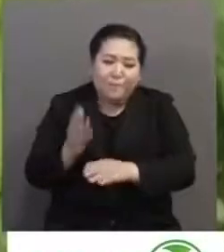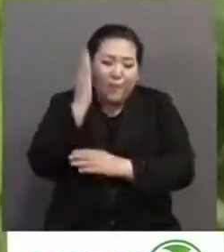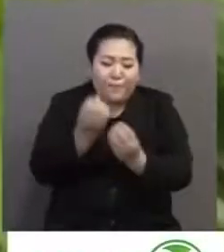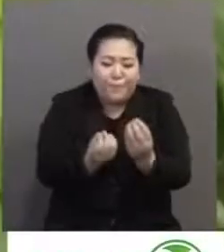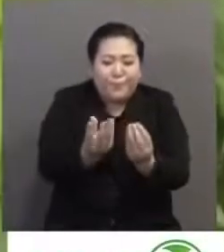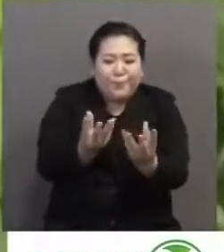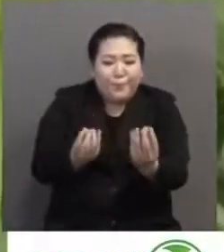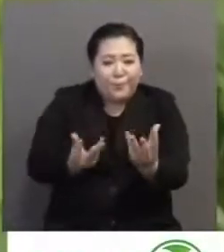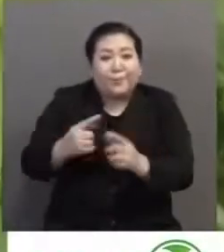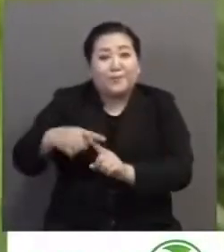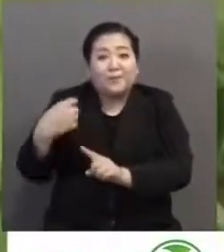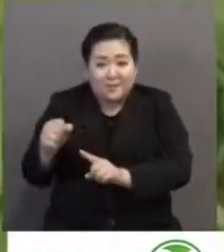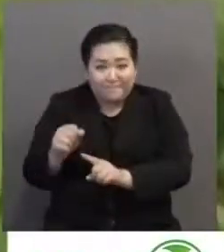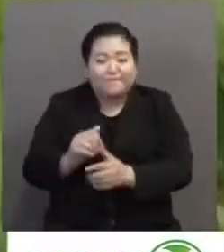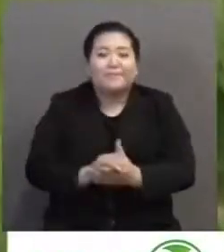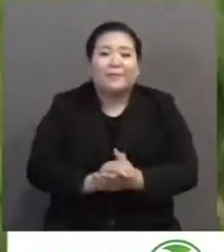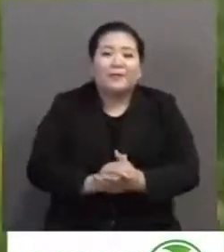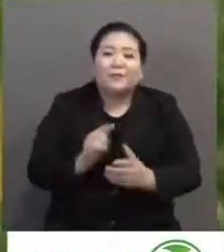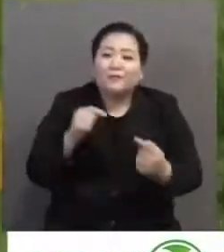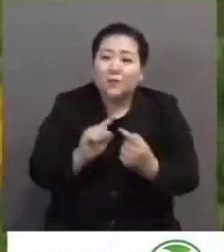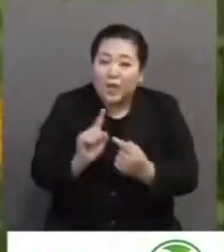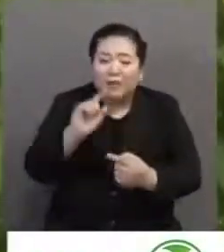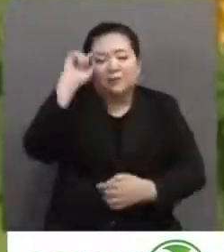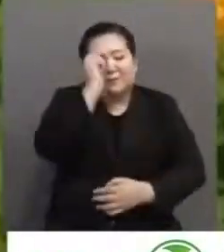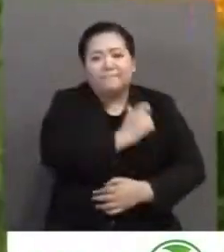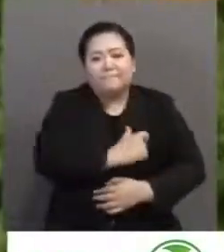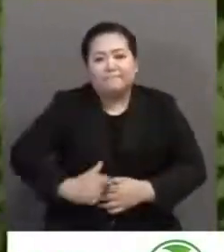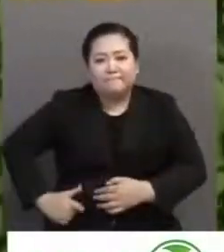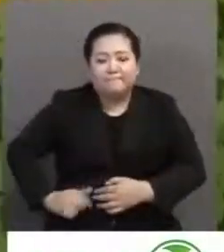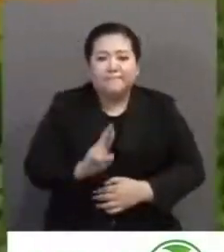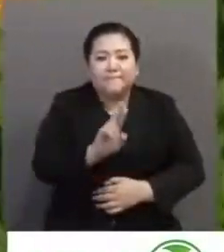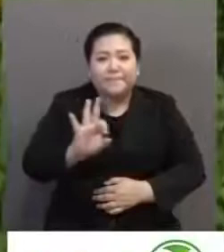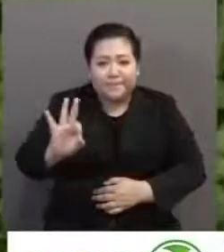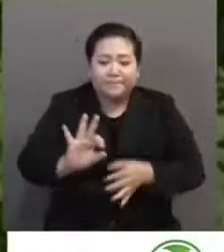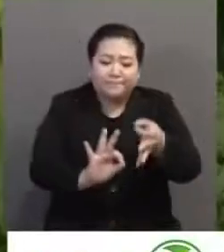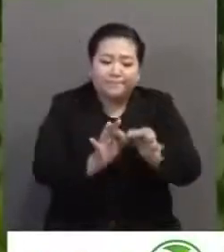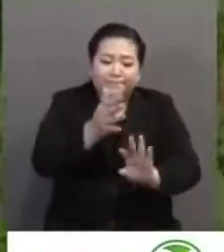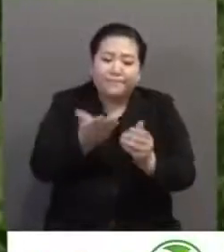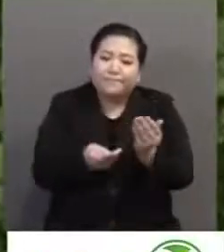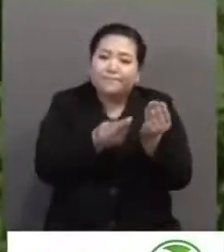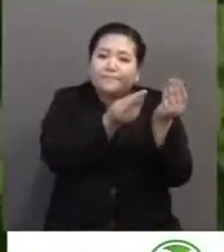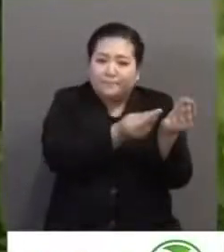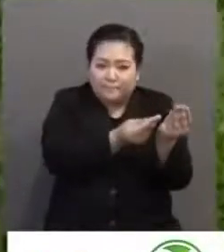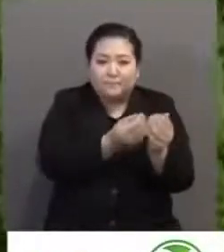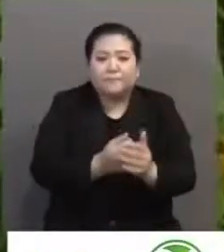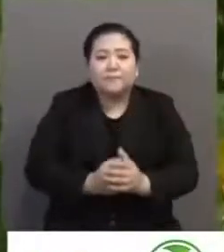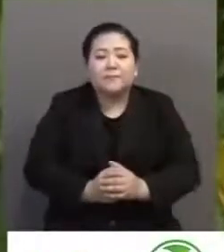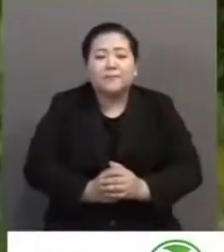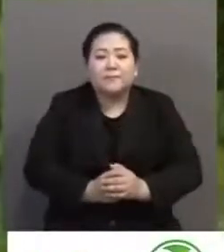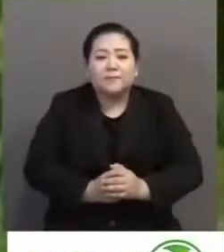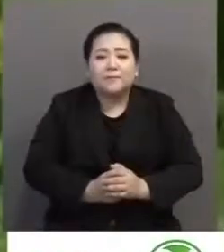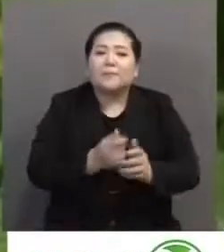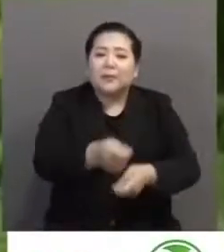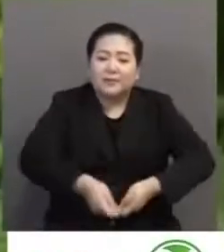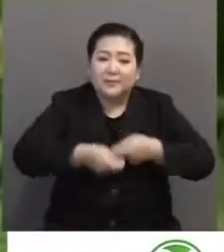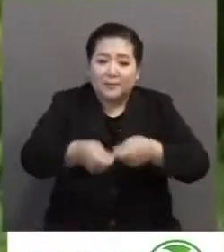กันในช่วงพระราชพิธีถวายพระเพลิงพระบรมศพพระบาทสมเด็จพระปรมินทรมหาภูมิพลอดุลยเดชเกษตร